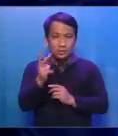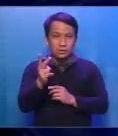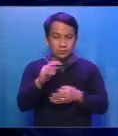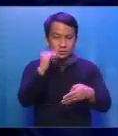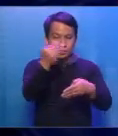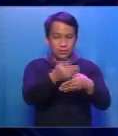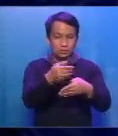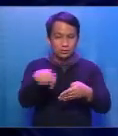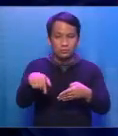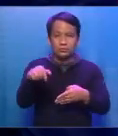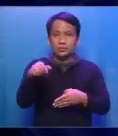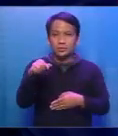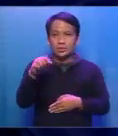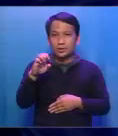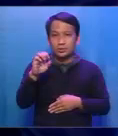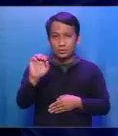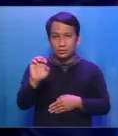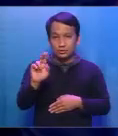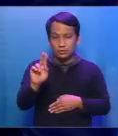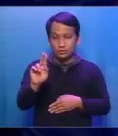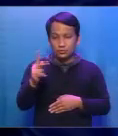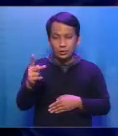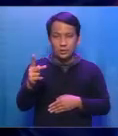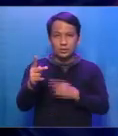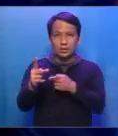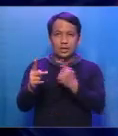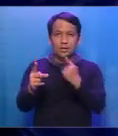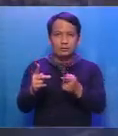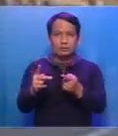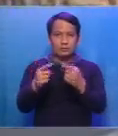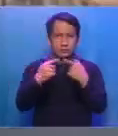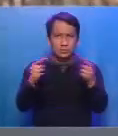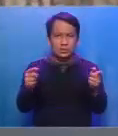Kingdom. Nasa frontline ng balitang yan si Greg Gregorio.